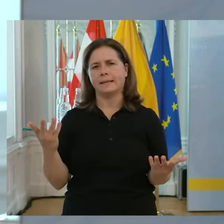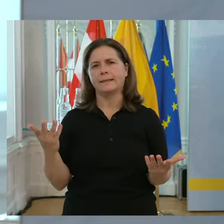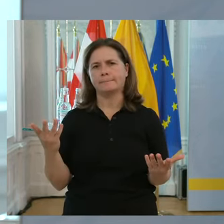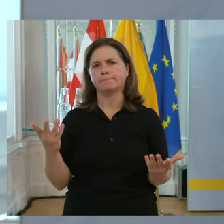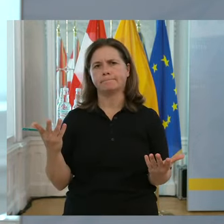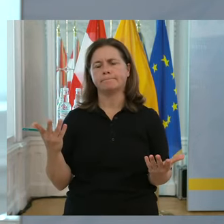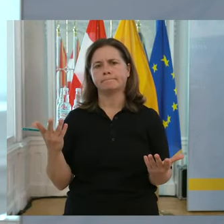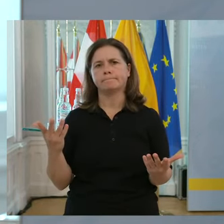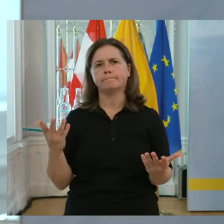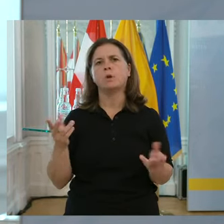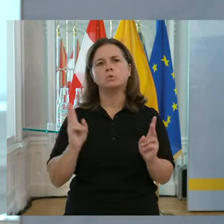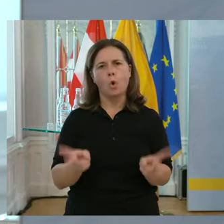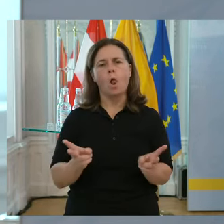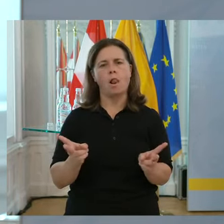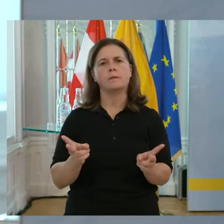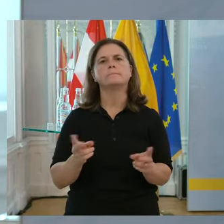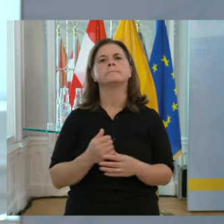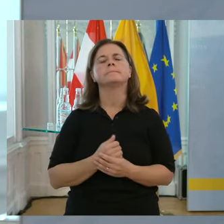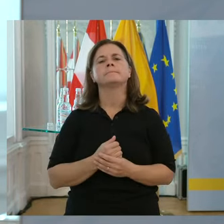Selbstverständlichkeit sein sollte,